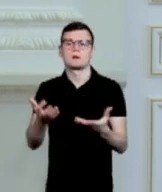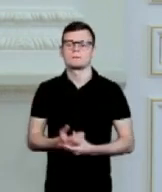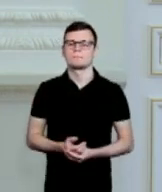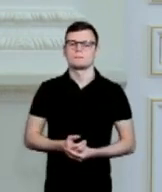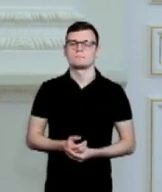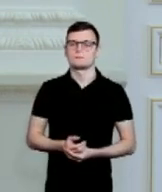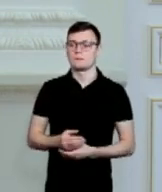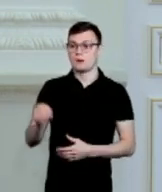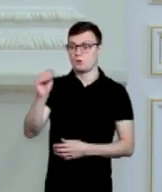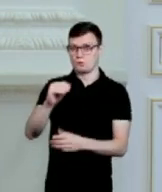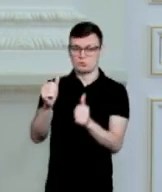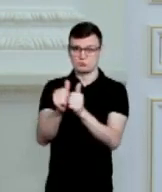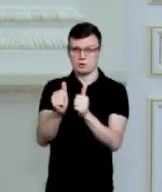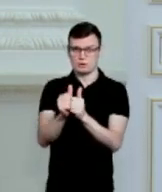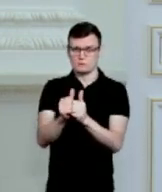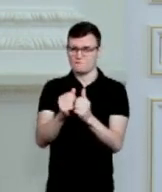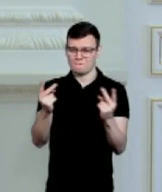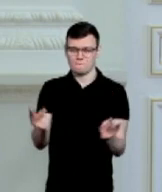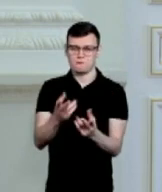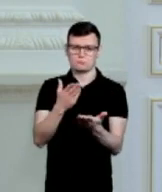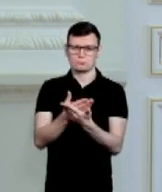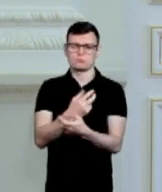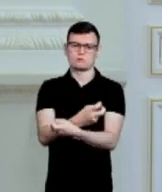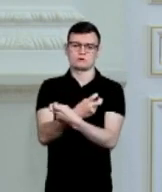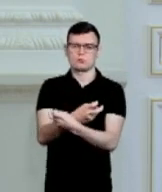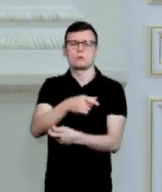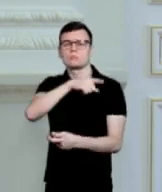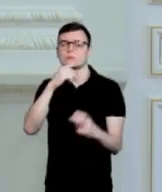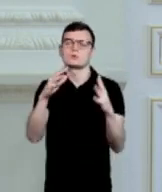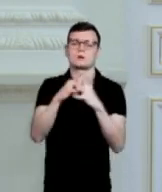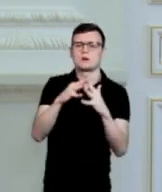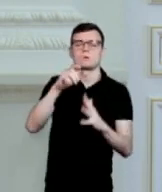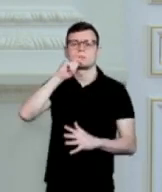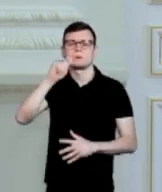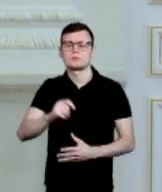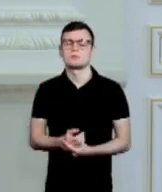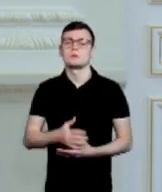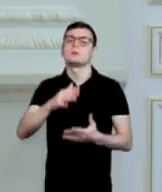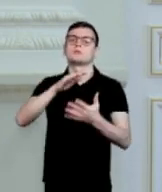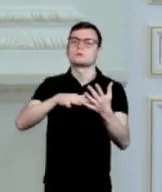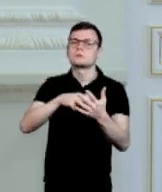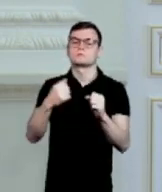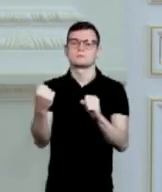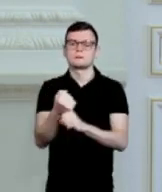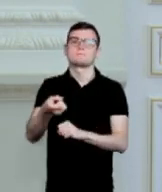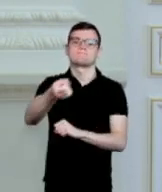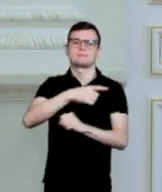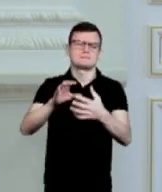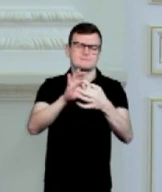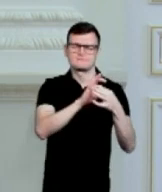vis dar vykstantis žiaurus Rusijos karas prieš Ukrainą ir toliau reikalaus nepajudinamos mūsų